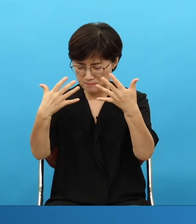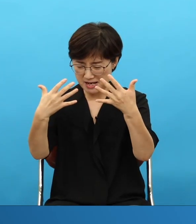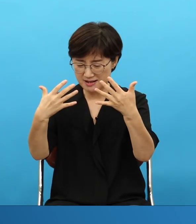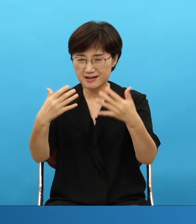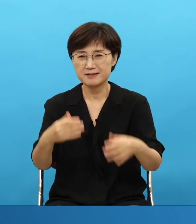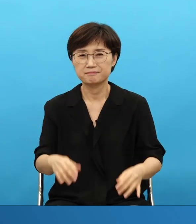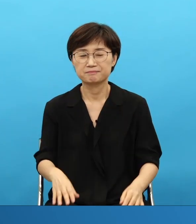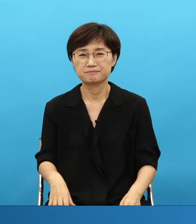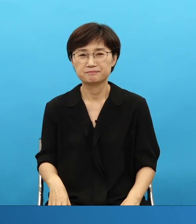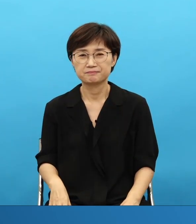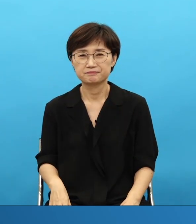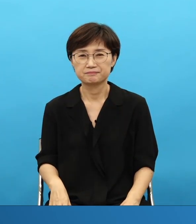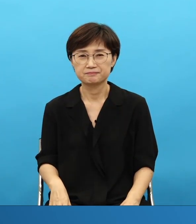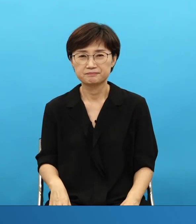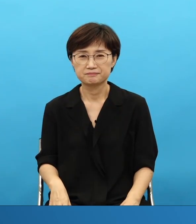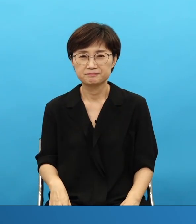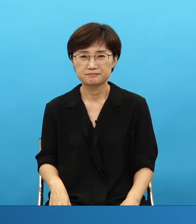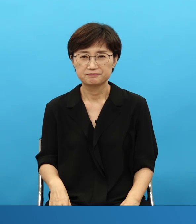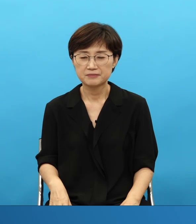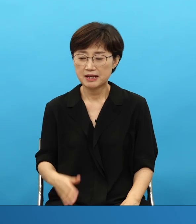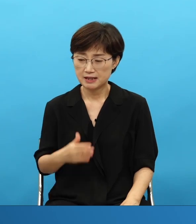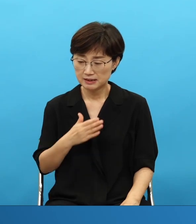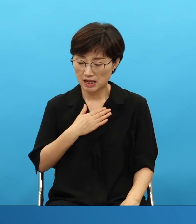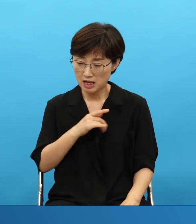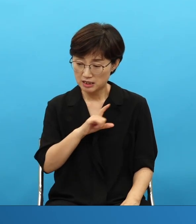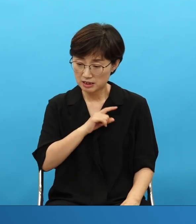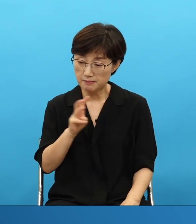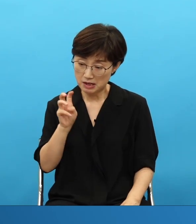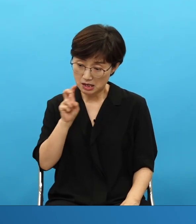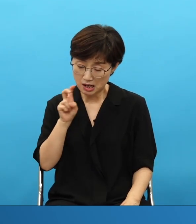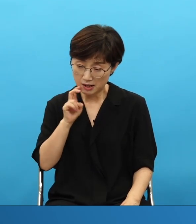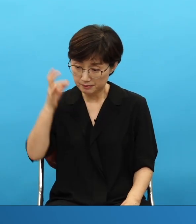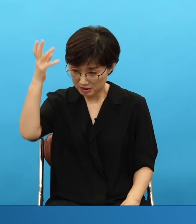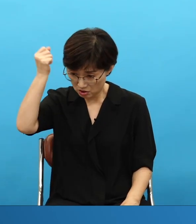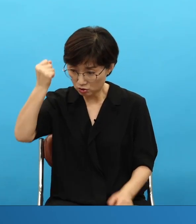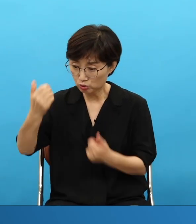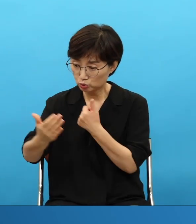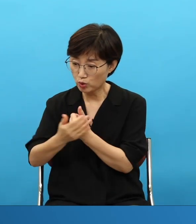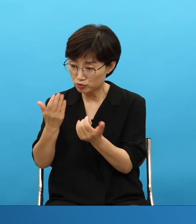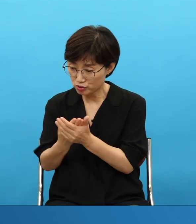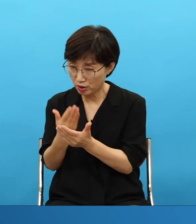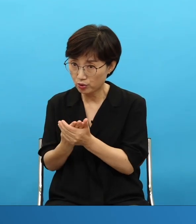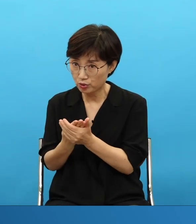will enter into the land of 그때 Canaan. 나를 기억해달라. And at that time may you remember me.